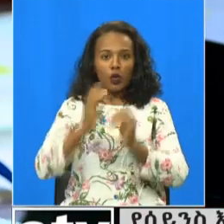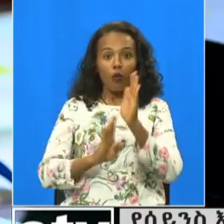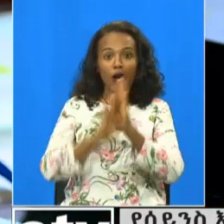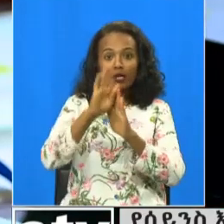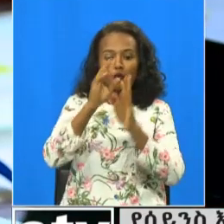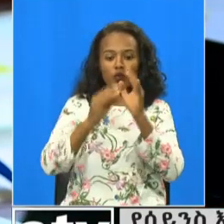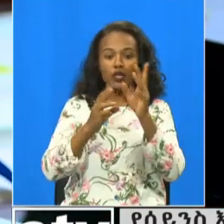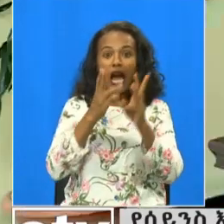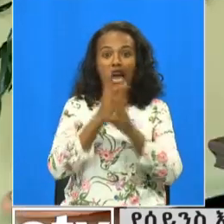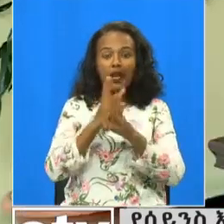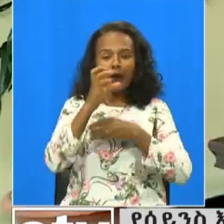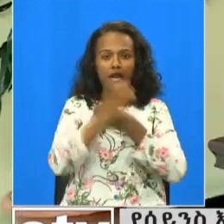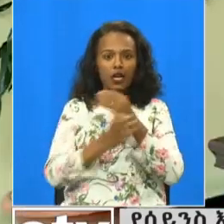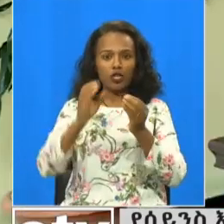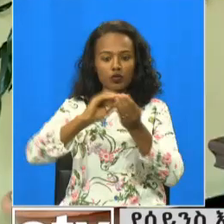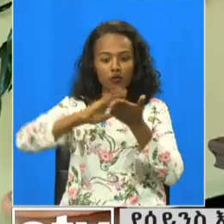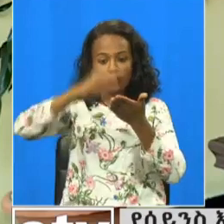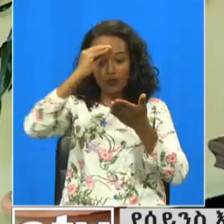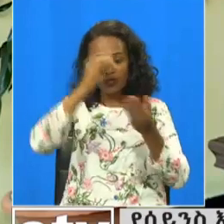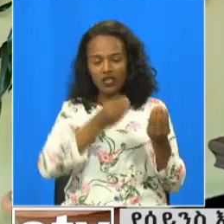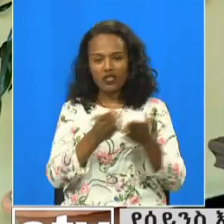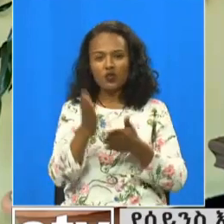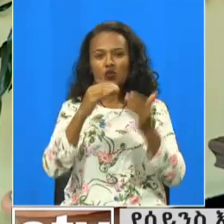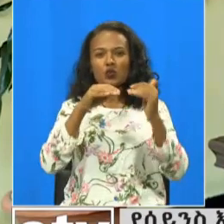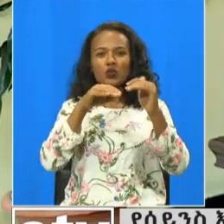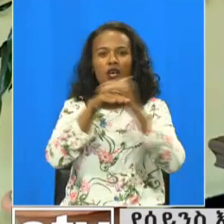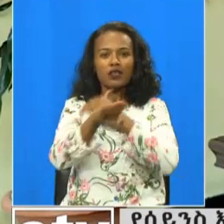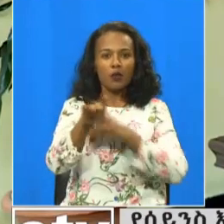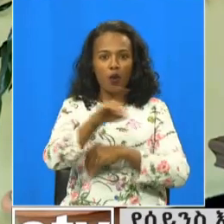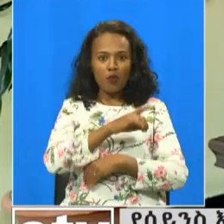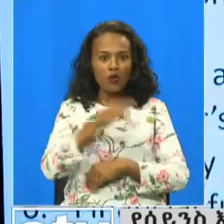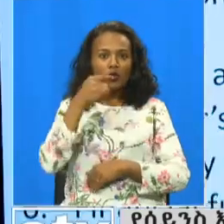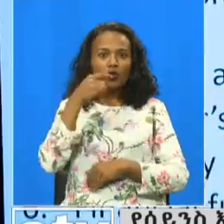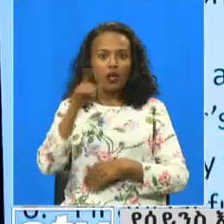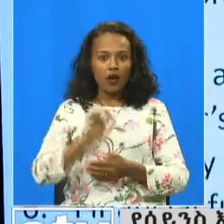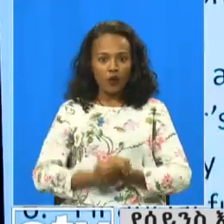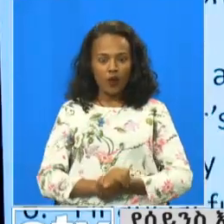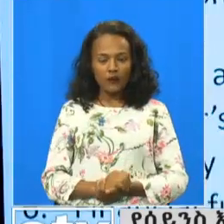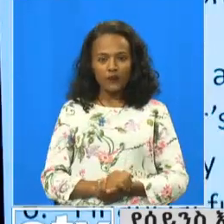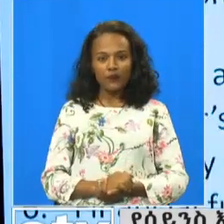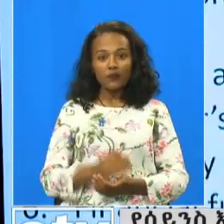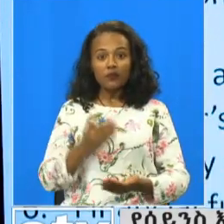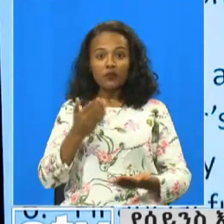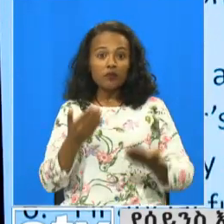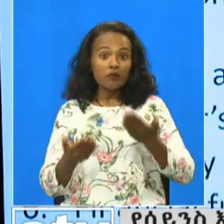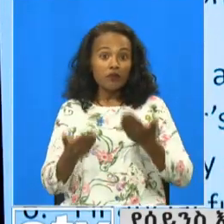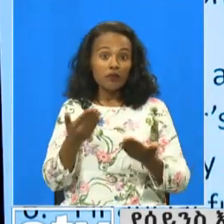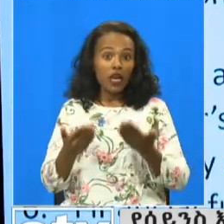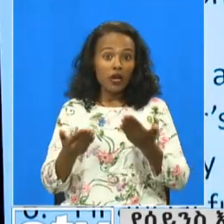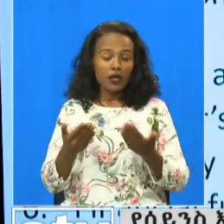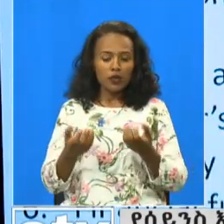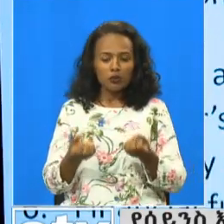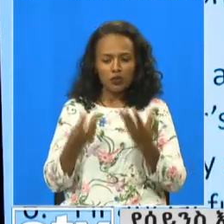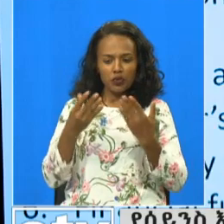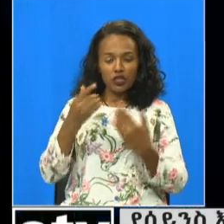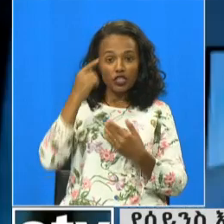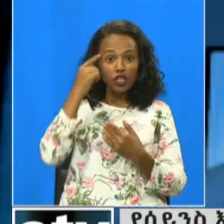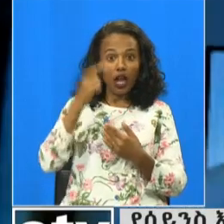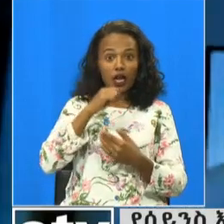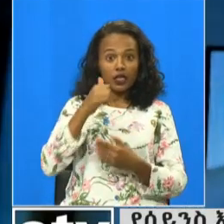የዓለም ሀገራት ጭምር የትምህርት አሰጣጡን ቀውስ ውስጥ ያስገባው መሆኑም ተገልጿል። ምናልባት ብዙዎች ችን አናስቦ